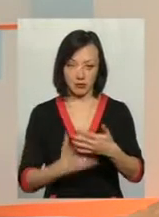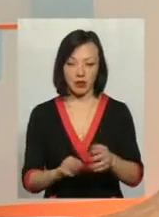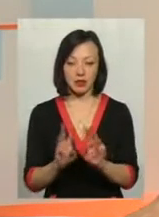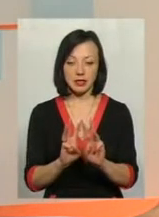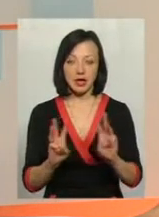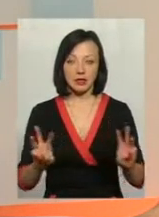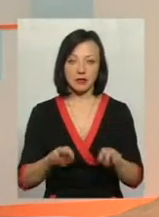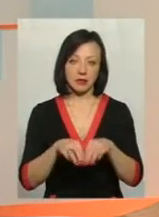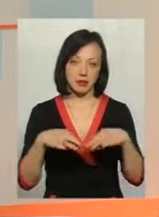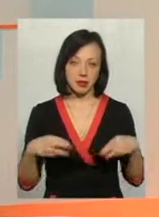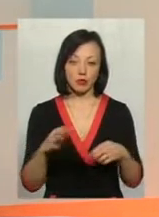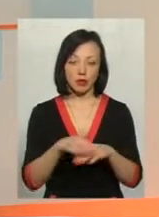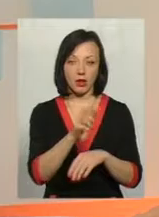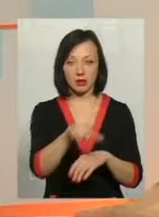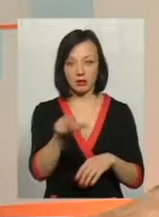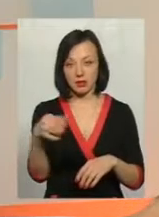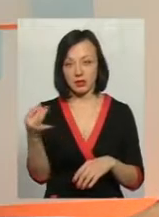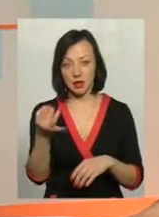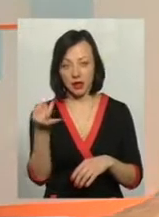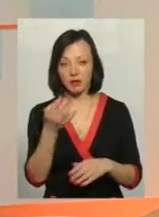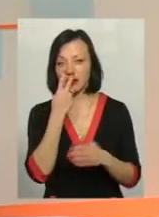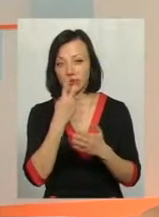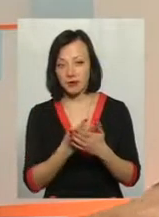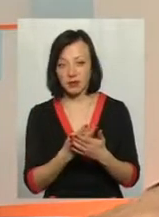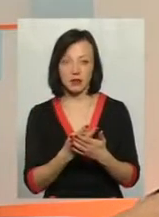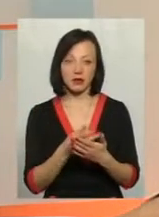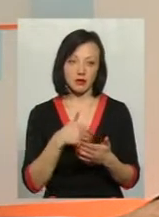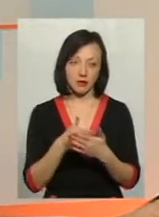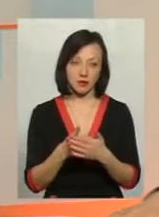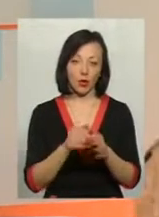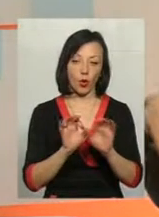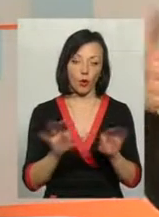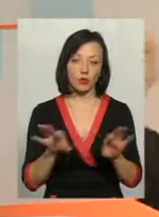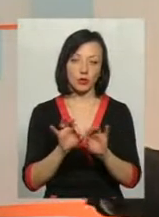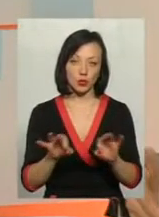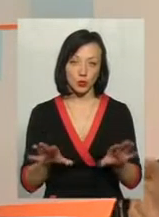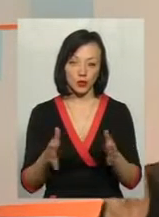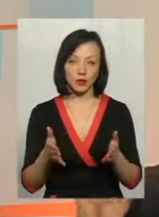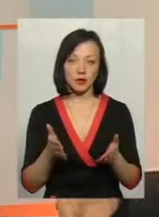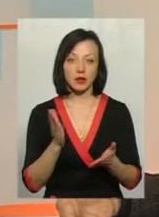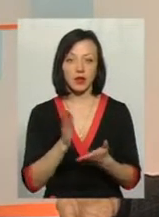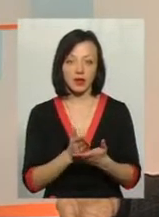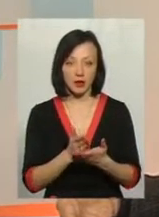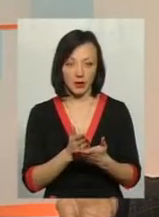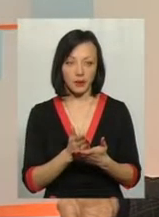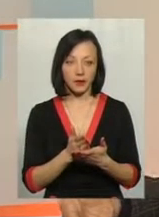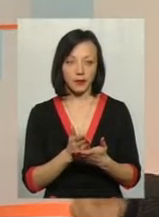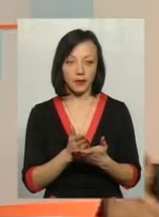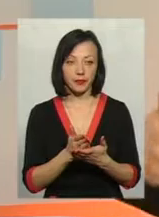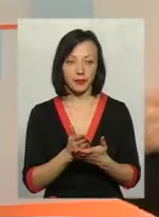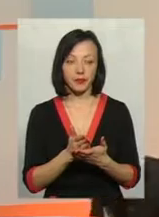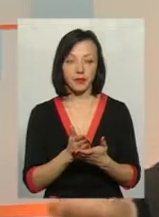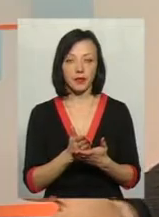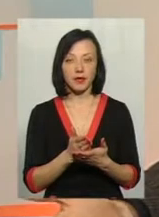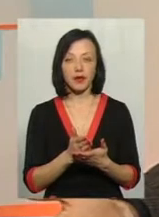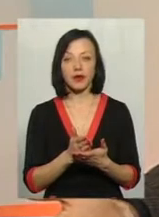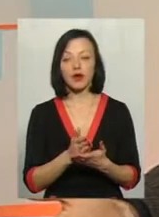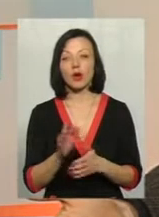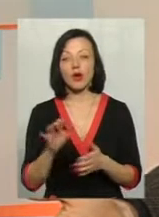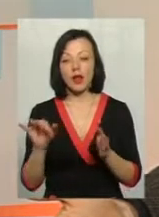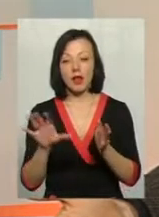ласка, телеглядачі, якщо вам цікаво, дивіться активно, коментуйте. Є, власне, електронка, куди